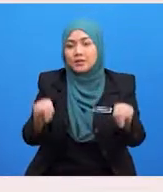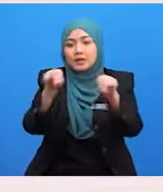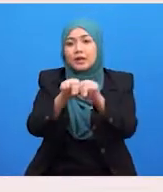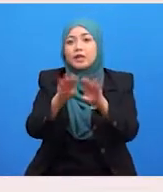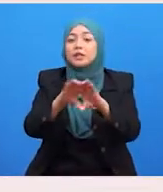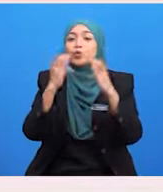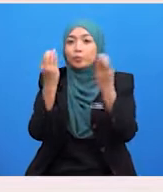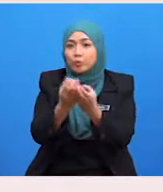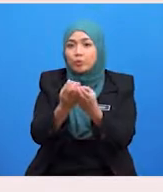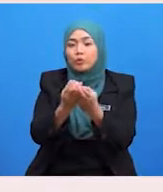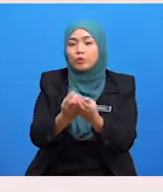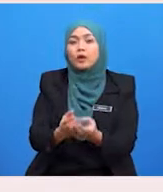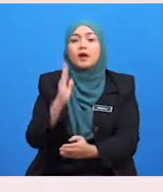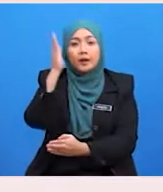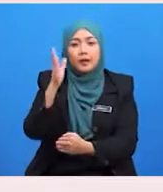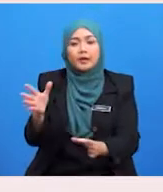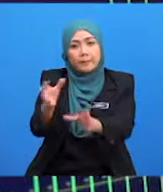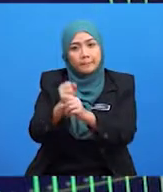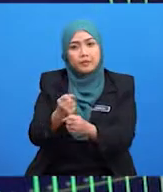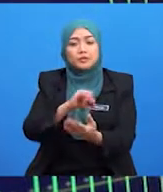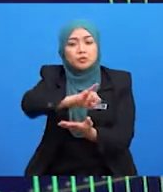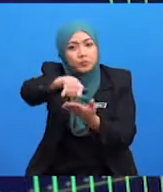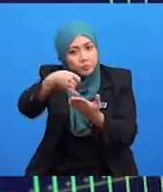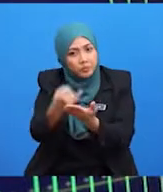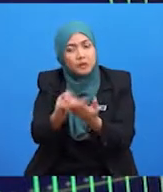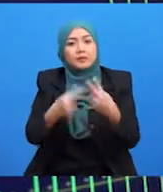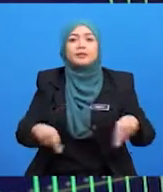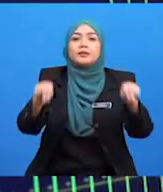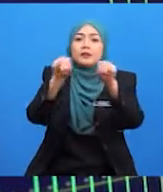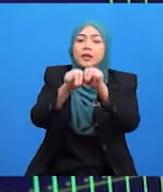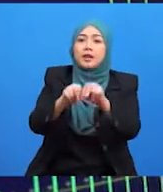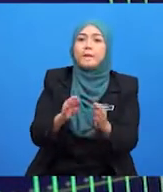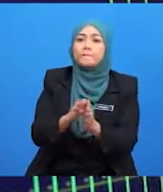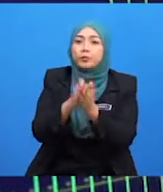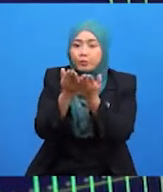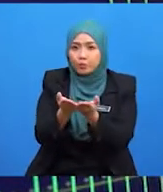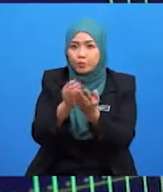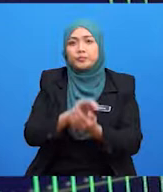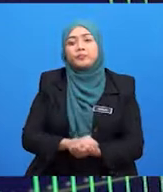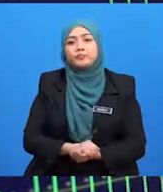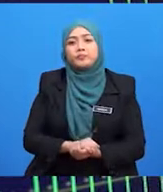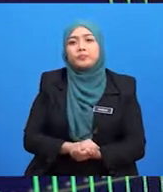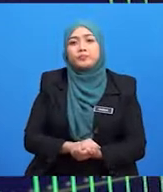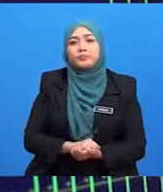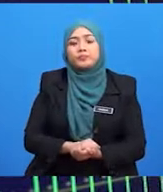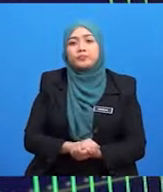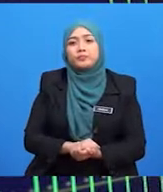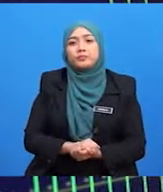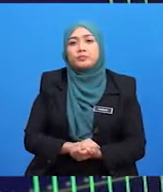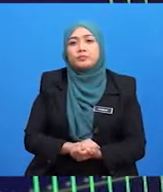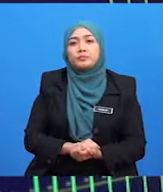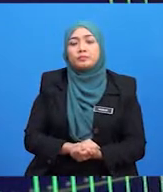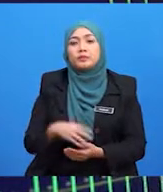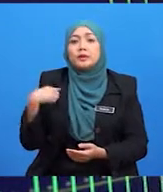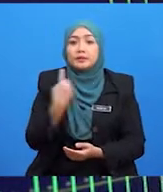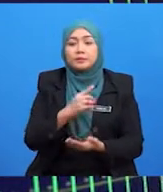maka kita akan dapat jumlah nilai buku. Baiklah, murid-murid. Mari kita mempelajari